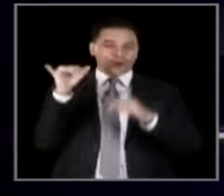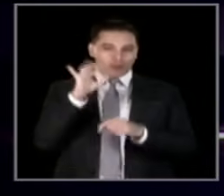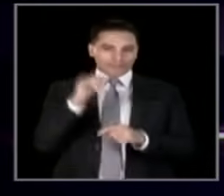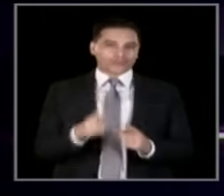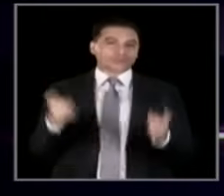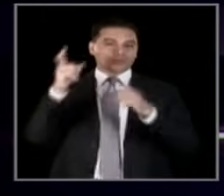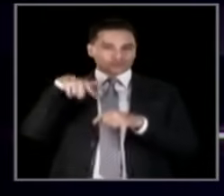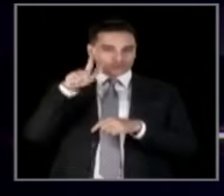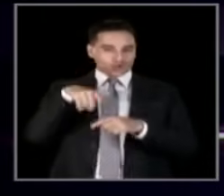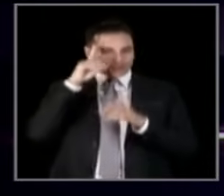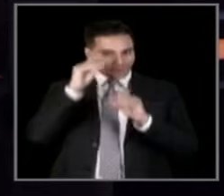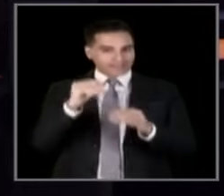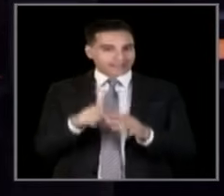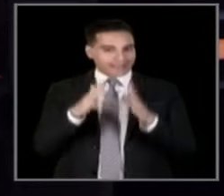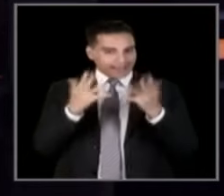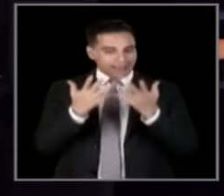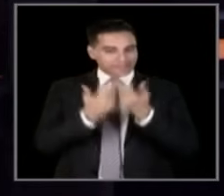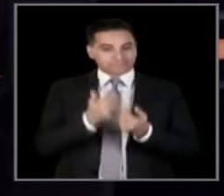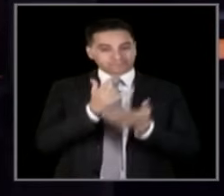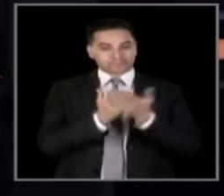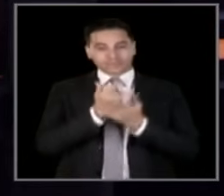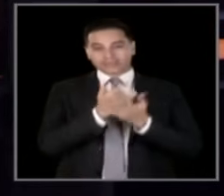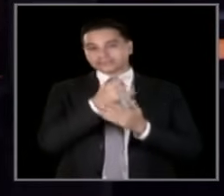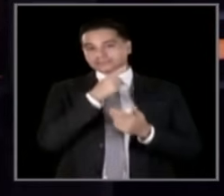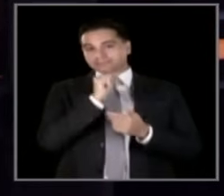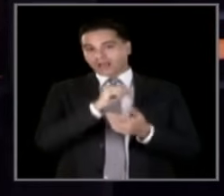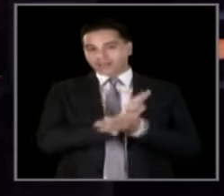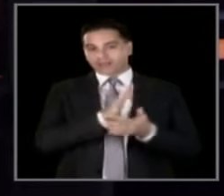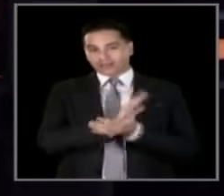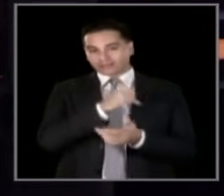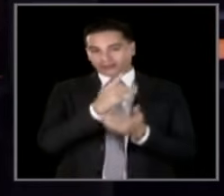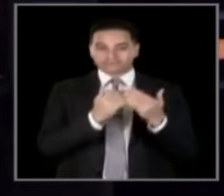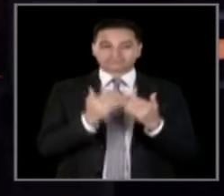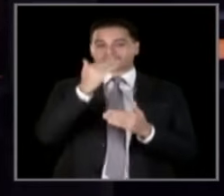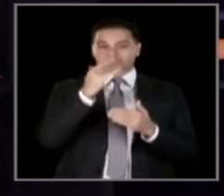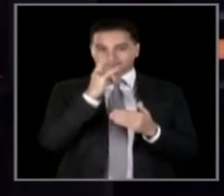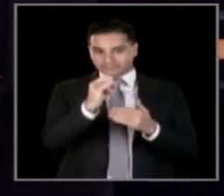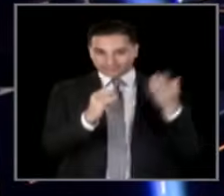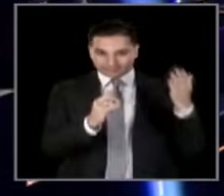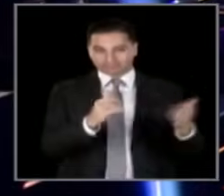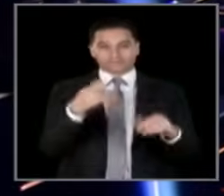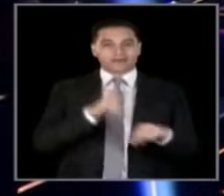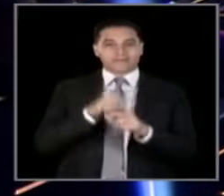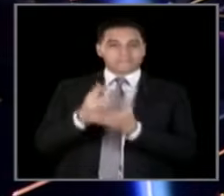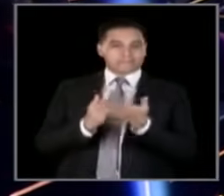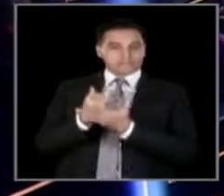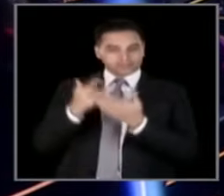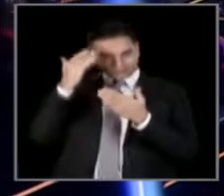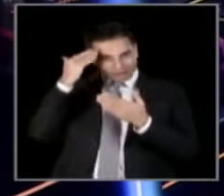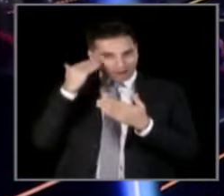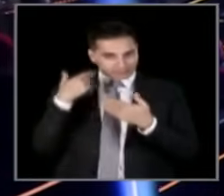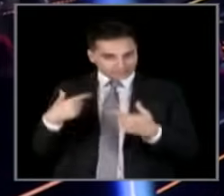الـ16. وهفكركم بالنتيجة. مدرسة الرفعي طنطا الغربية متقدمين 50،